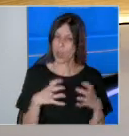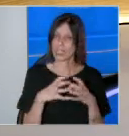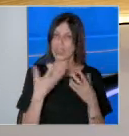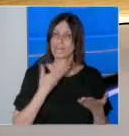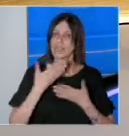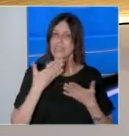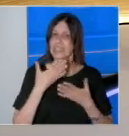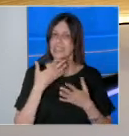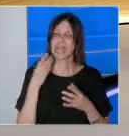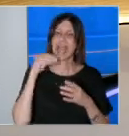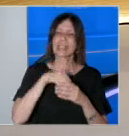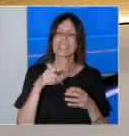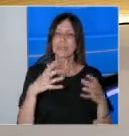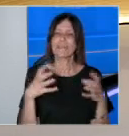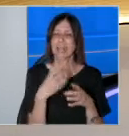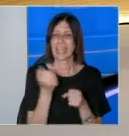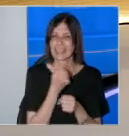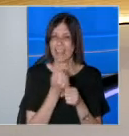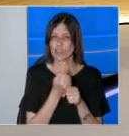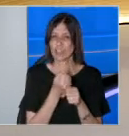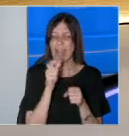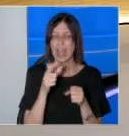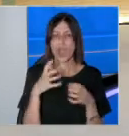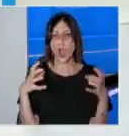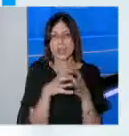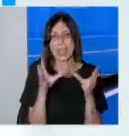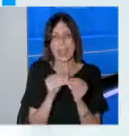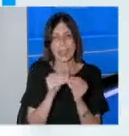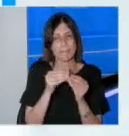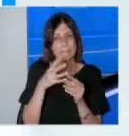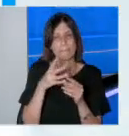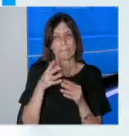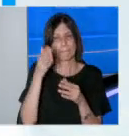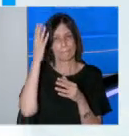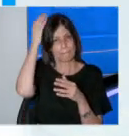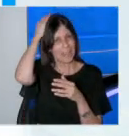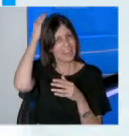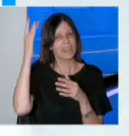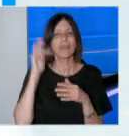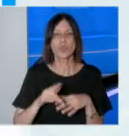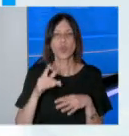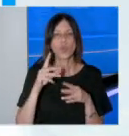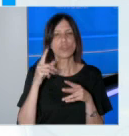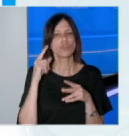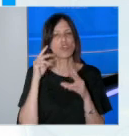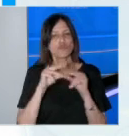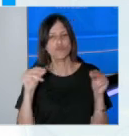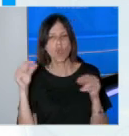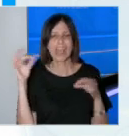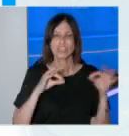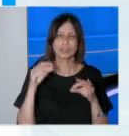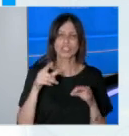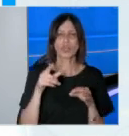והתייחס להכנסת מפלגת העבודה אל הקואליציה יחד עם בנט. בניגוד לכל השמועות הוא כותב, וההשמצות, מרב